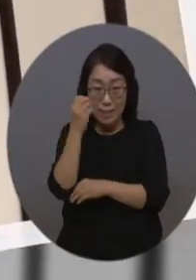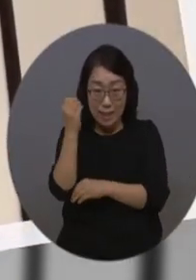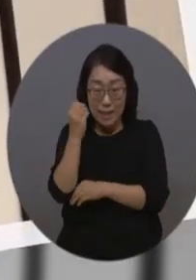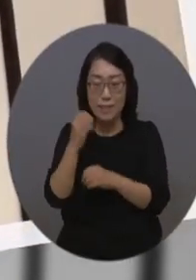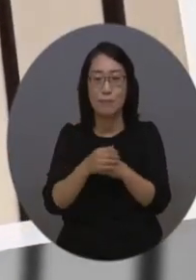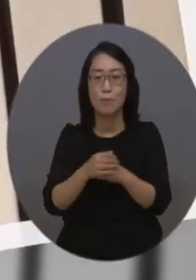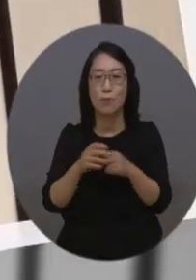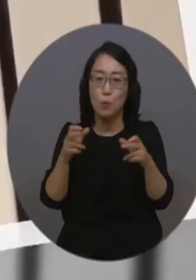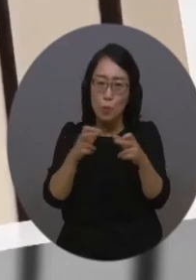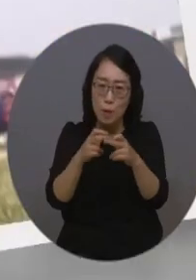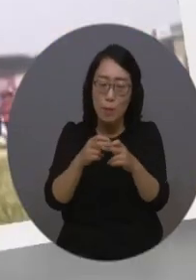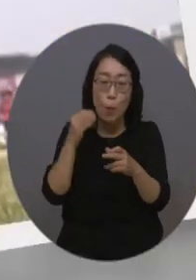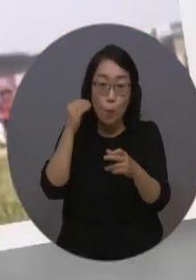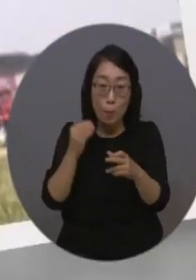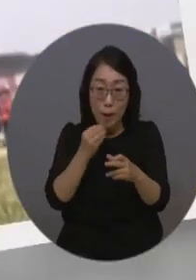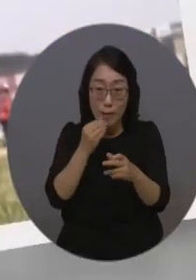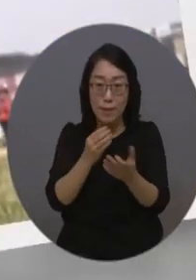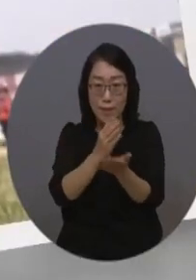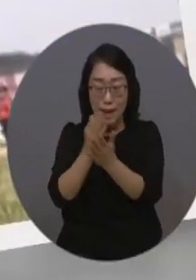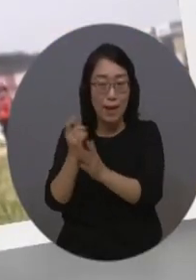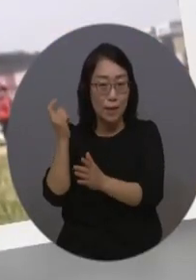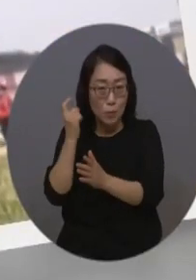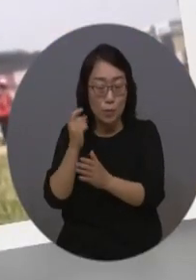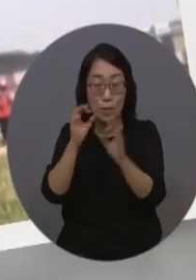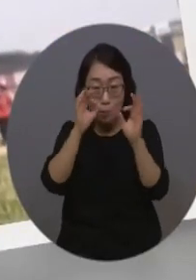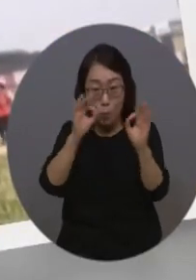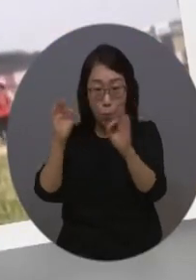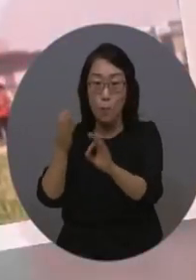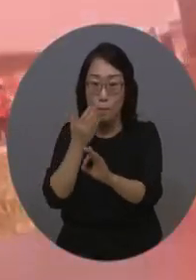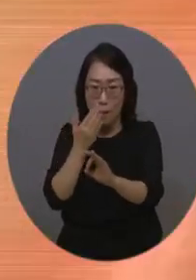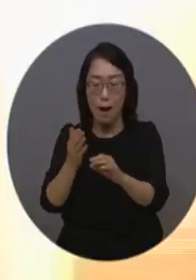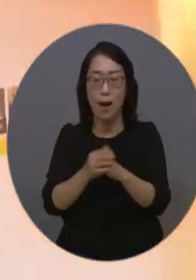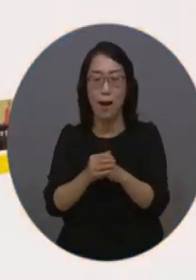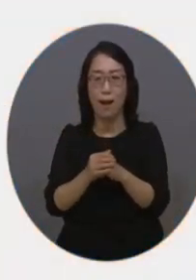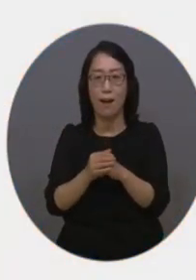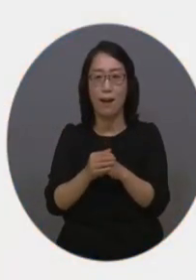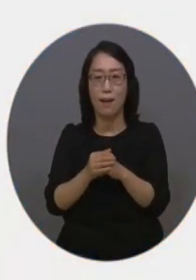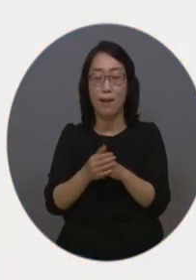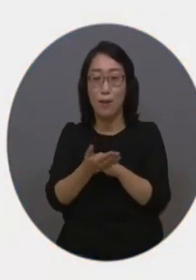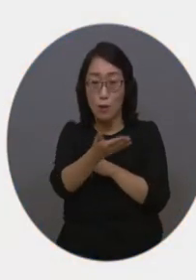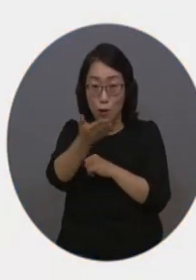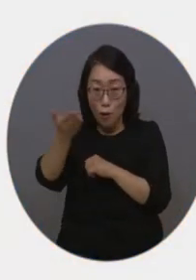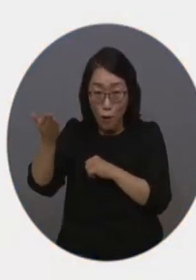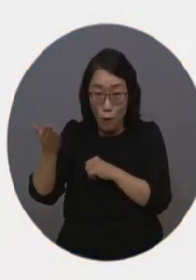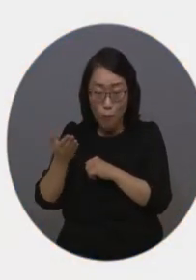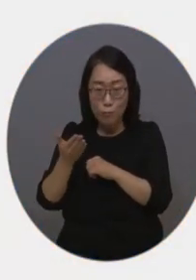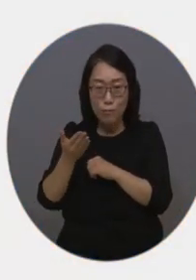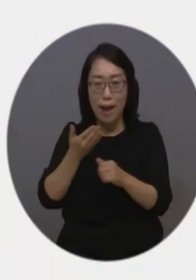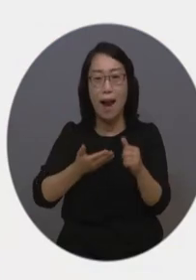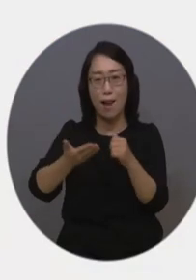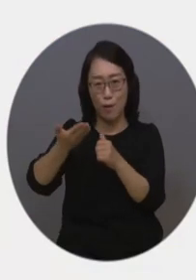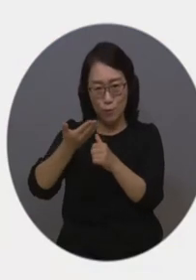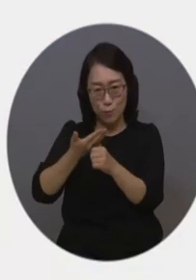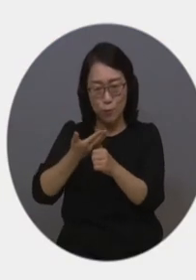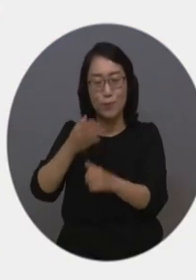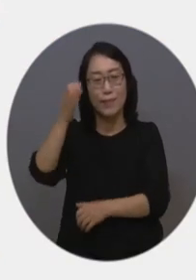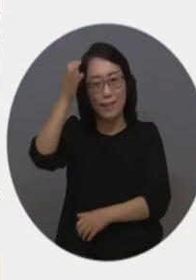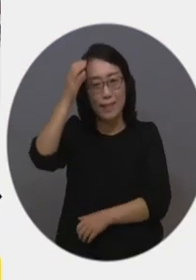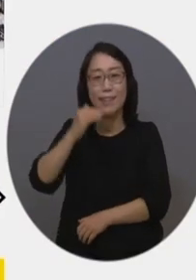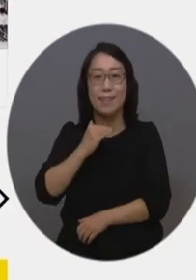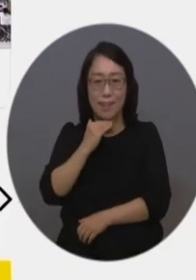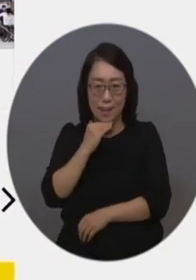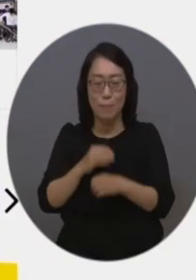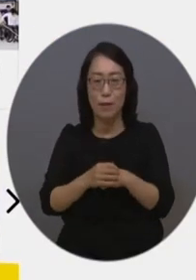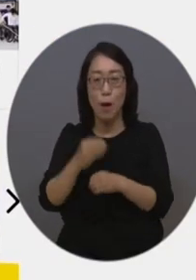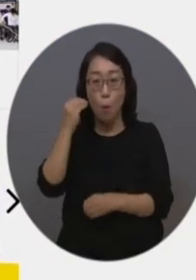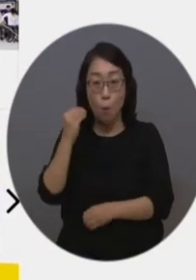웰페어뉴스 홈페이지를 통해 보다 다양한 소식을 접할 수 있습니다. 시청자 여러분의 제보를 기다립니다. 웰페어뉴스